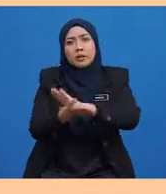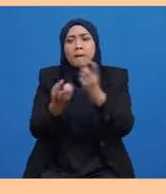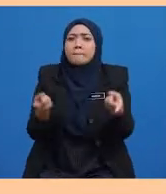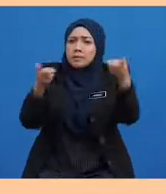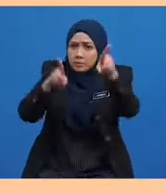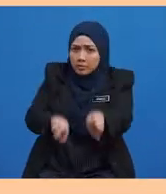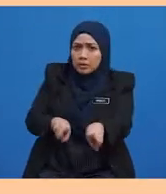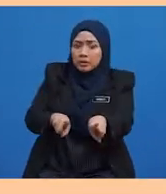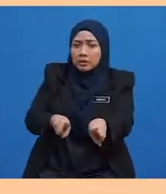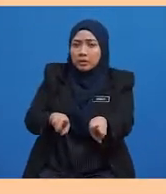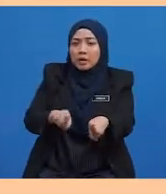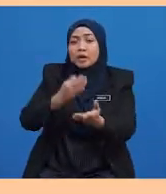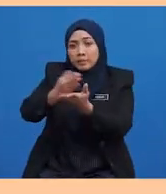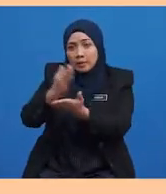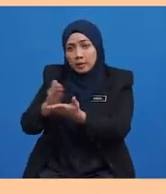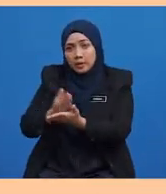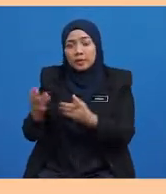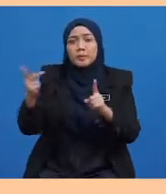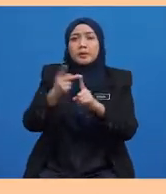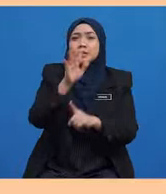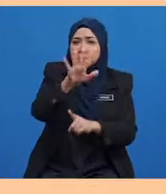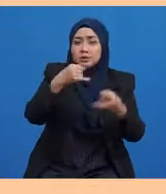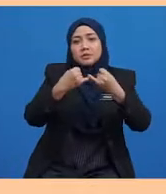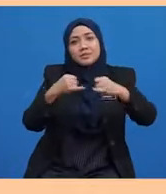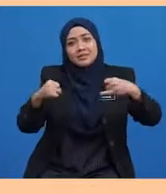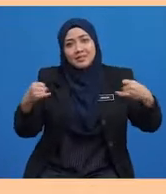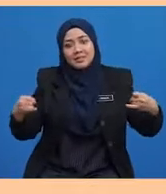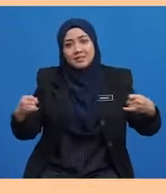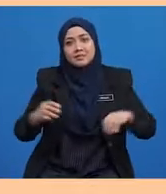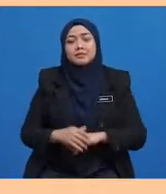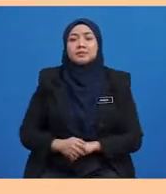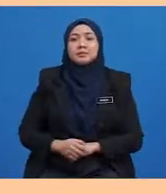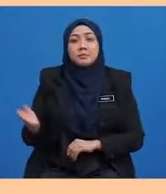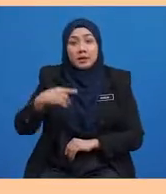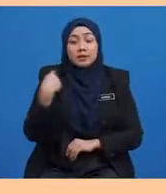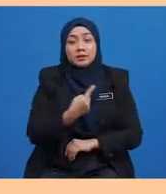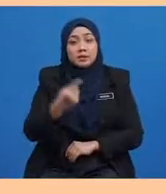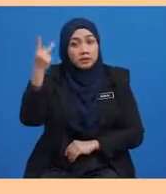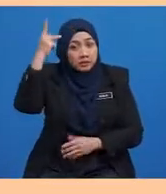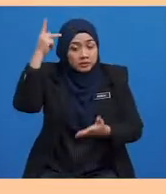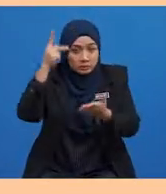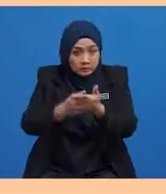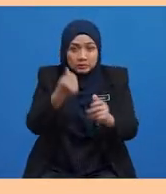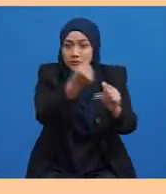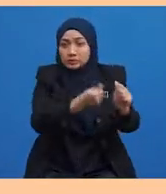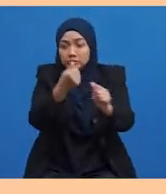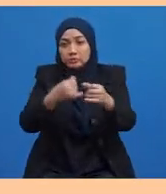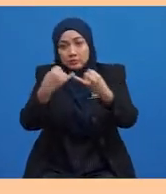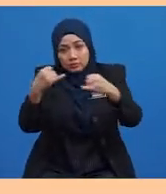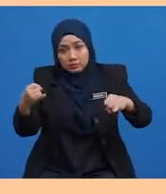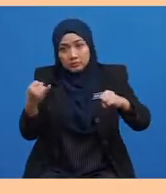5 situasi kebolehjadian. Mari kita kenali setiap jenis